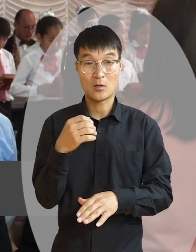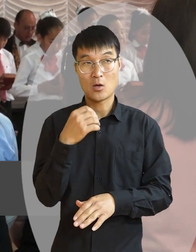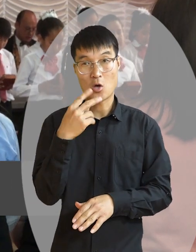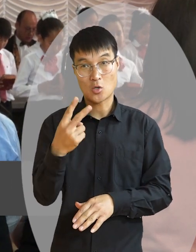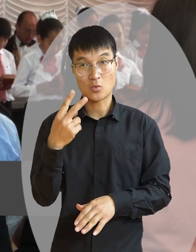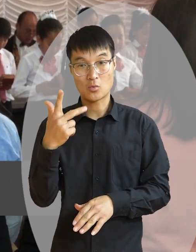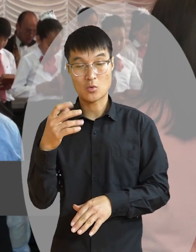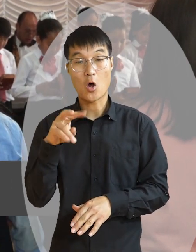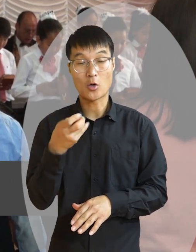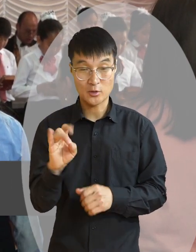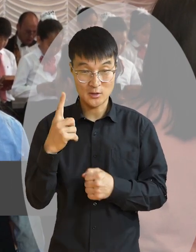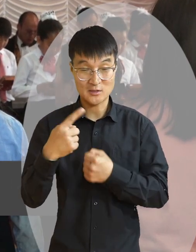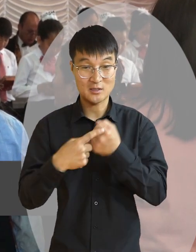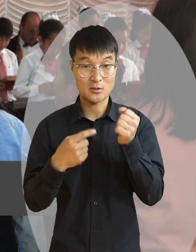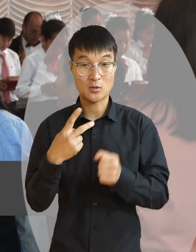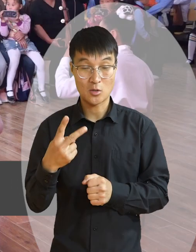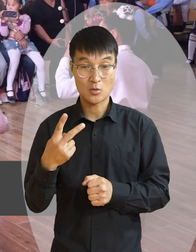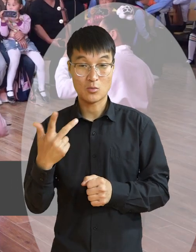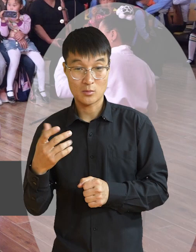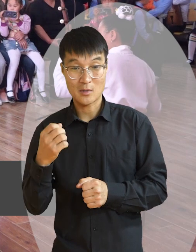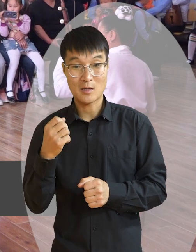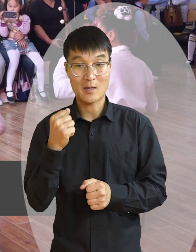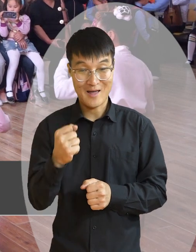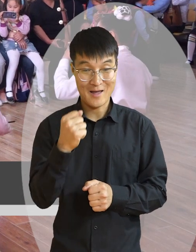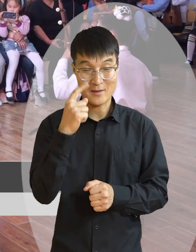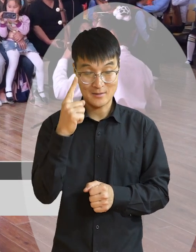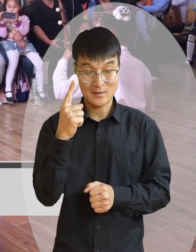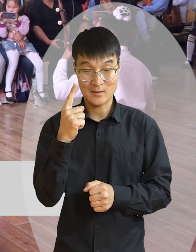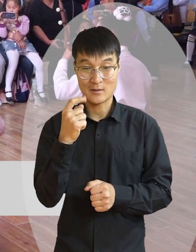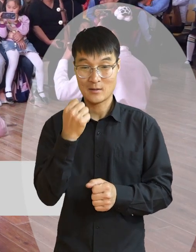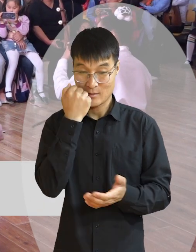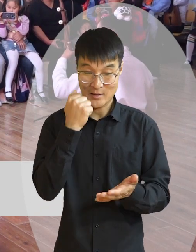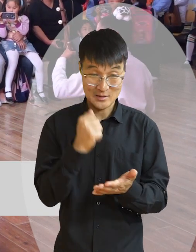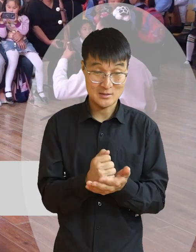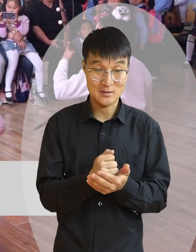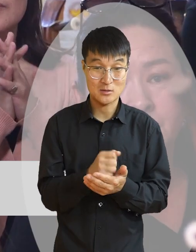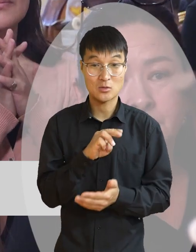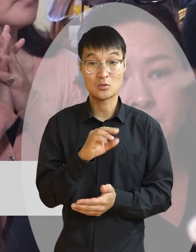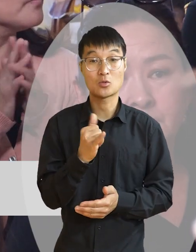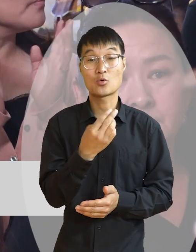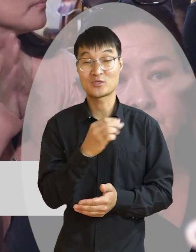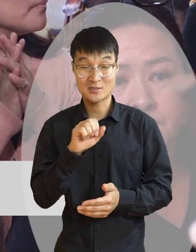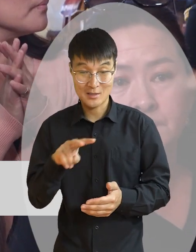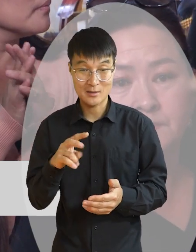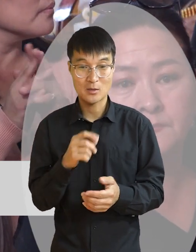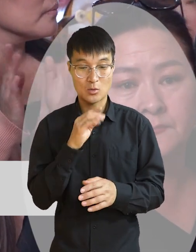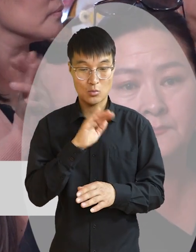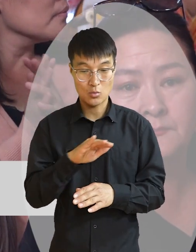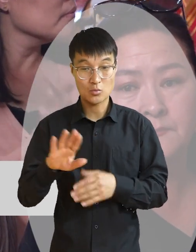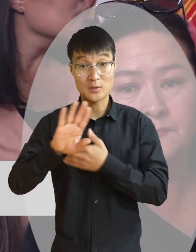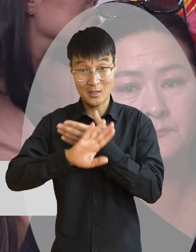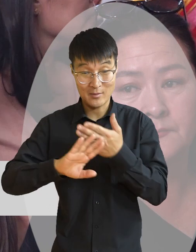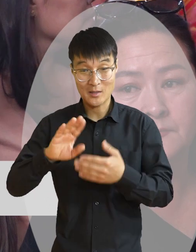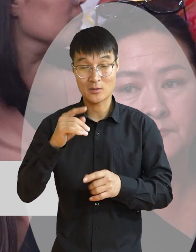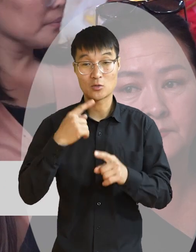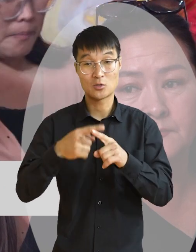1-р сарын 2-ны өдөр А01 цахирмжаараа одоо хүүхдийн хөгжил хамгааллыг